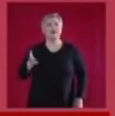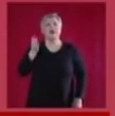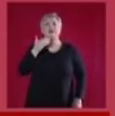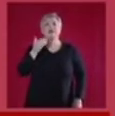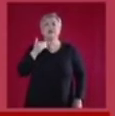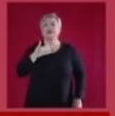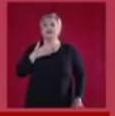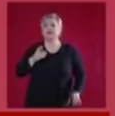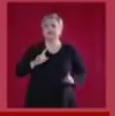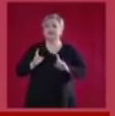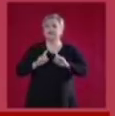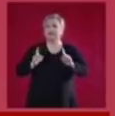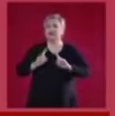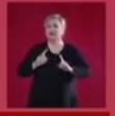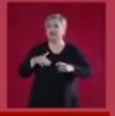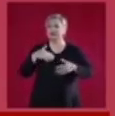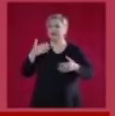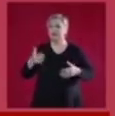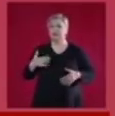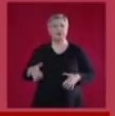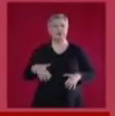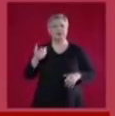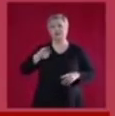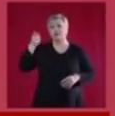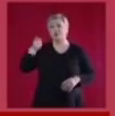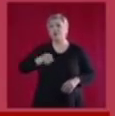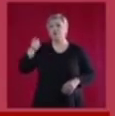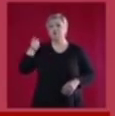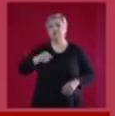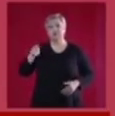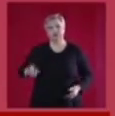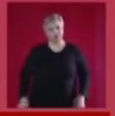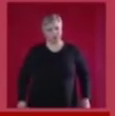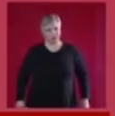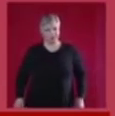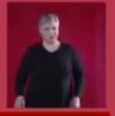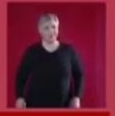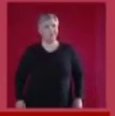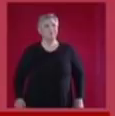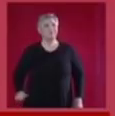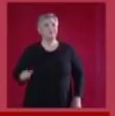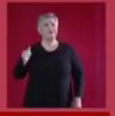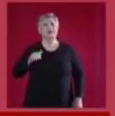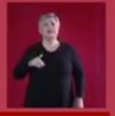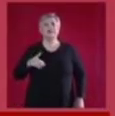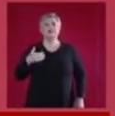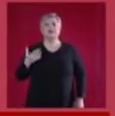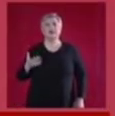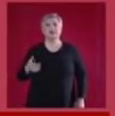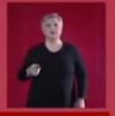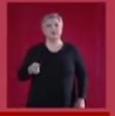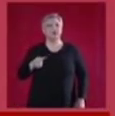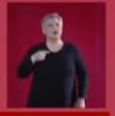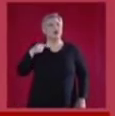την τηλεθέαση έρχεται δεύτερος και καταϊδρωμένος δεν ξέρω τι θα κάνει σήμερα εγώ έχω να του προτείνω έναν τρόπο να αποκτήσει επιτέλους